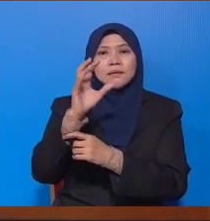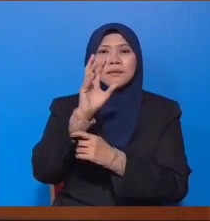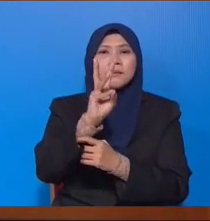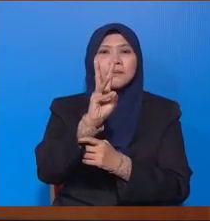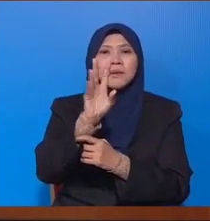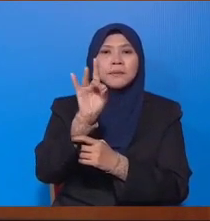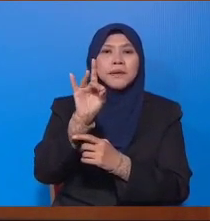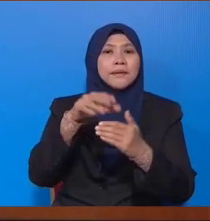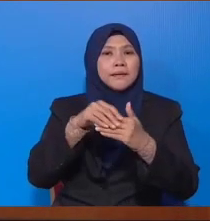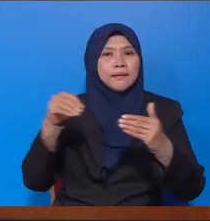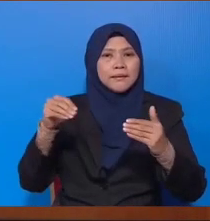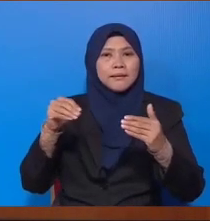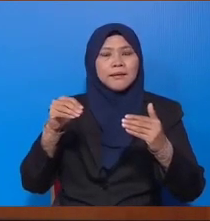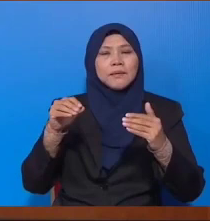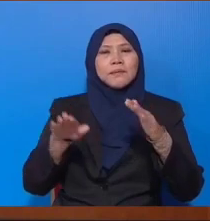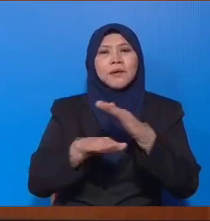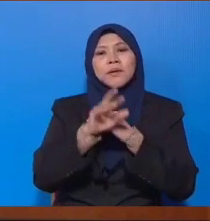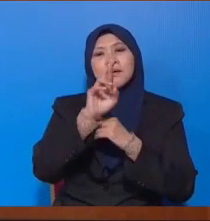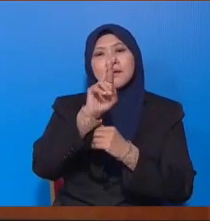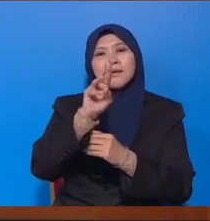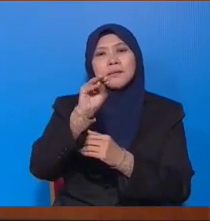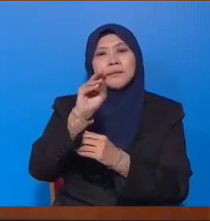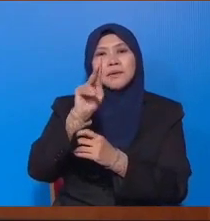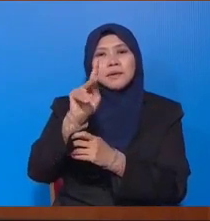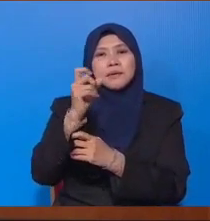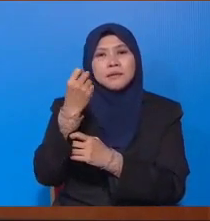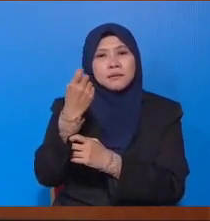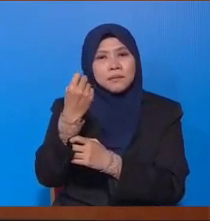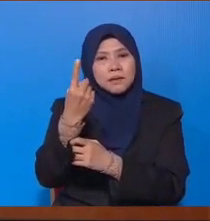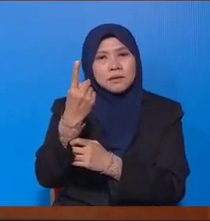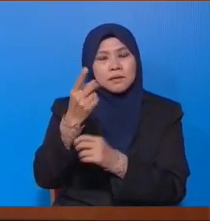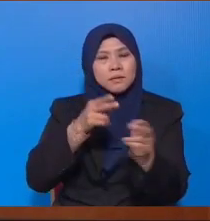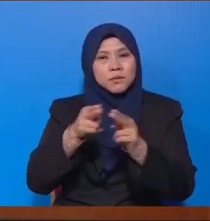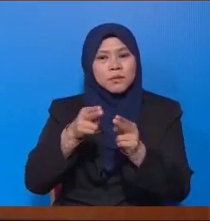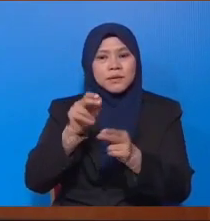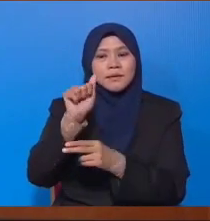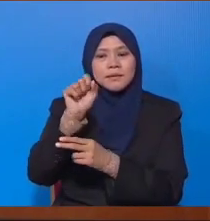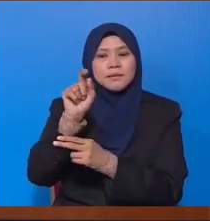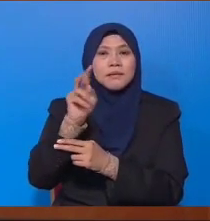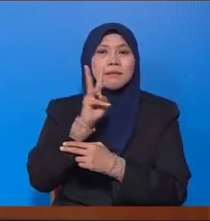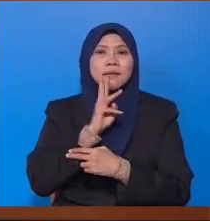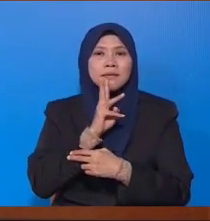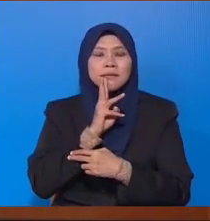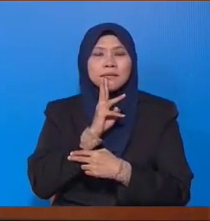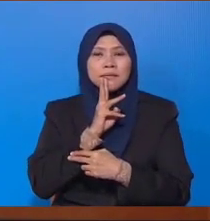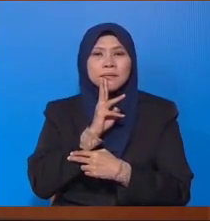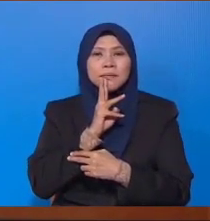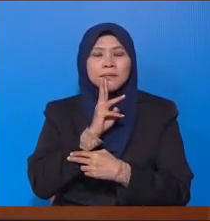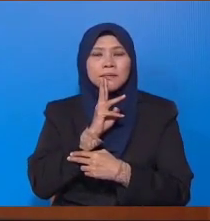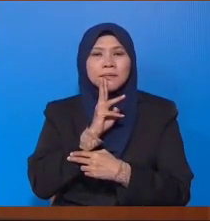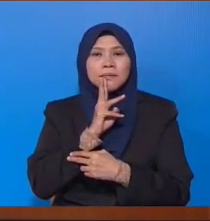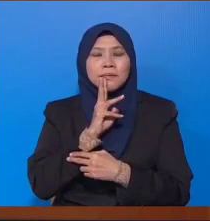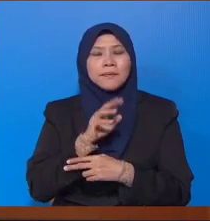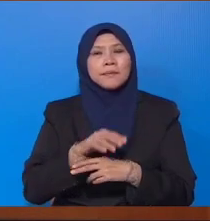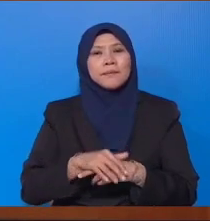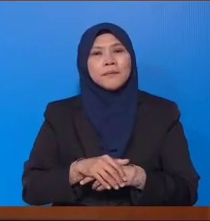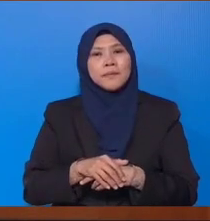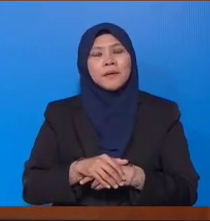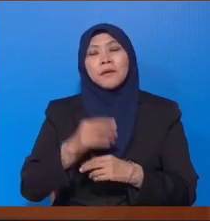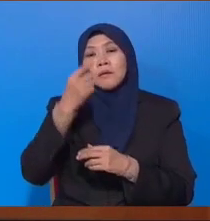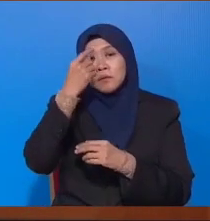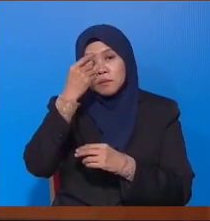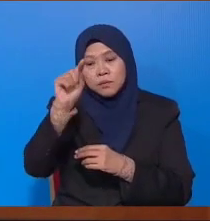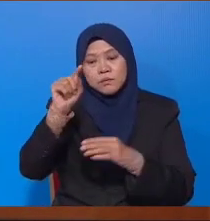1680000 itu dibawah rancangan bisa ke-11 di bawah pengurusan essay berhak ataupun pakai baby